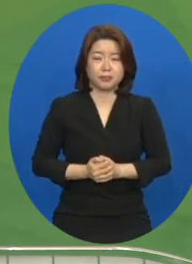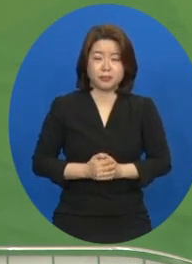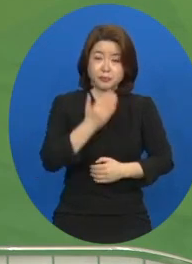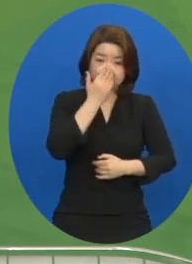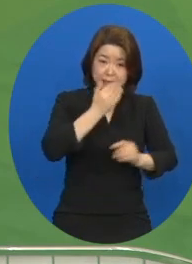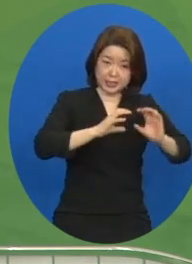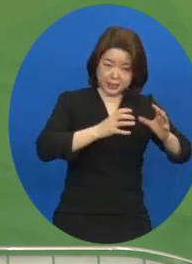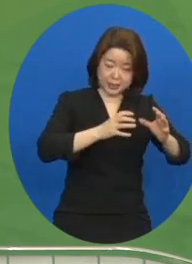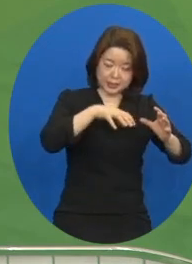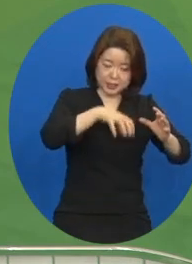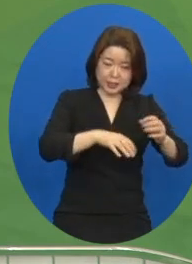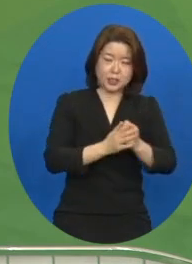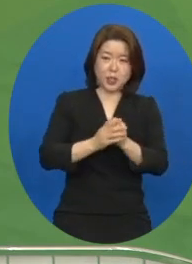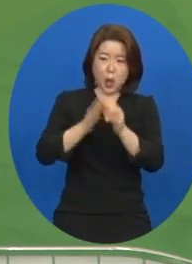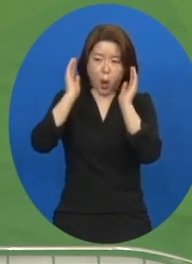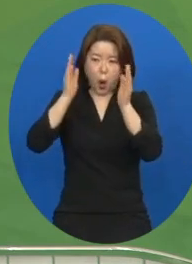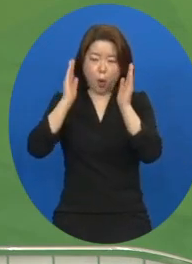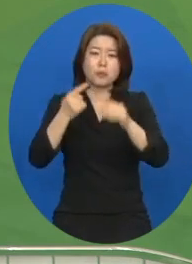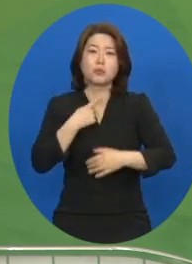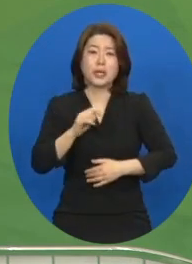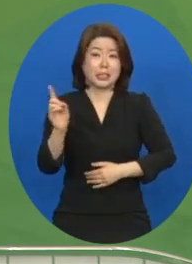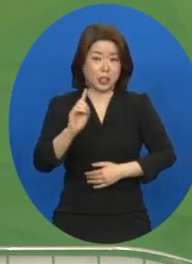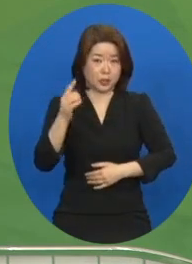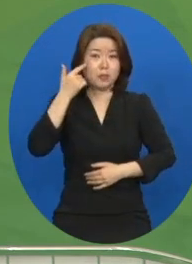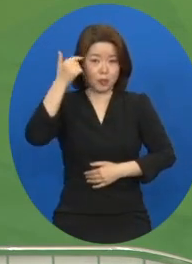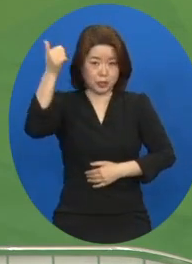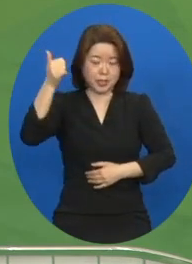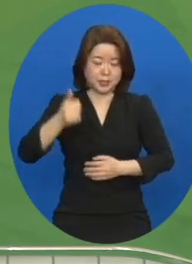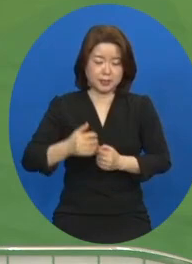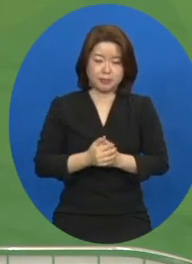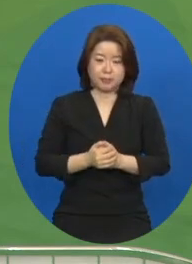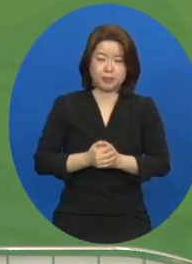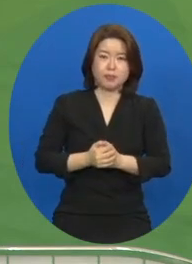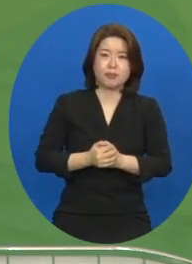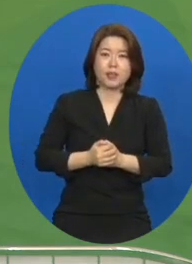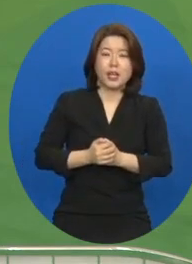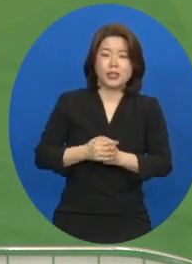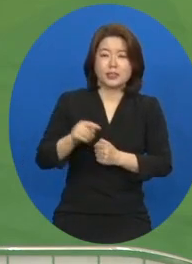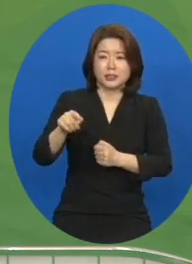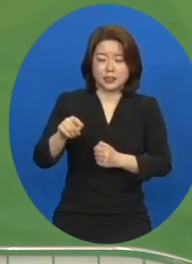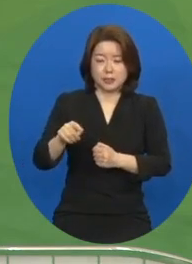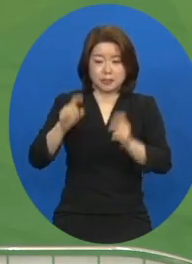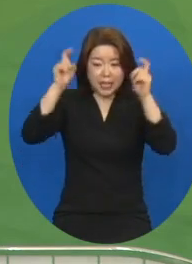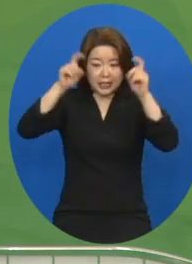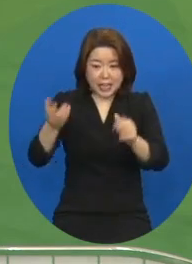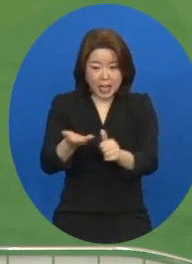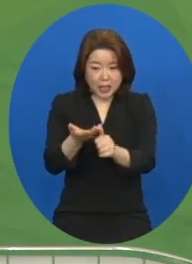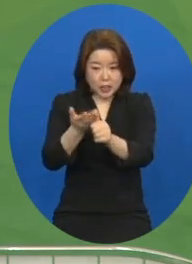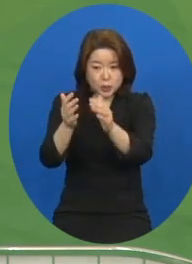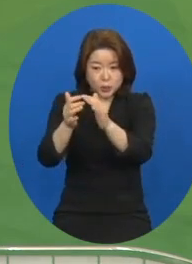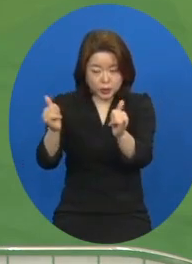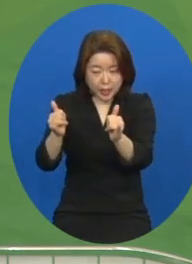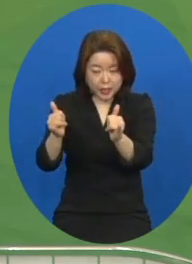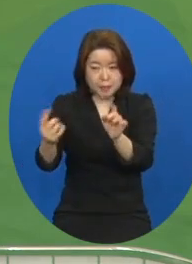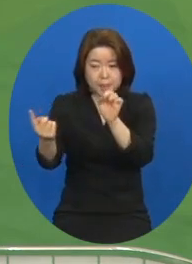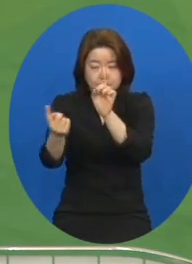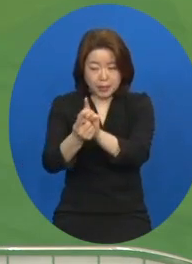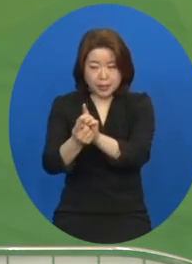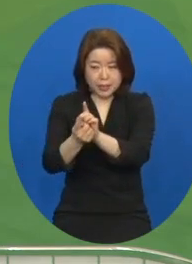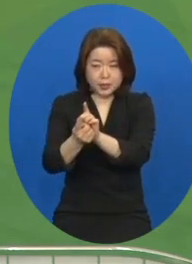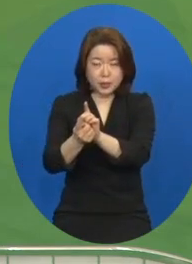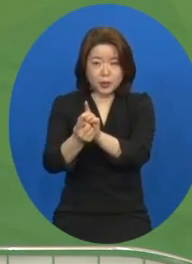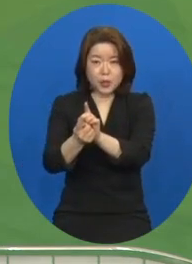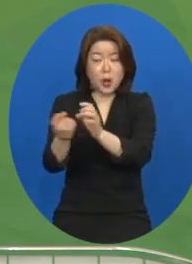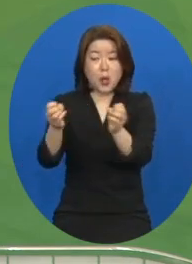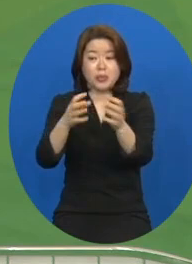이스라엘에서 유학 가시던 어느 목사님께서 그 목자와 만나서 대화하면서 들은 이야기를